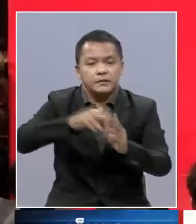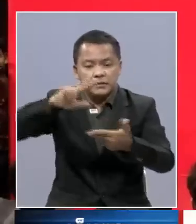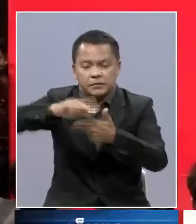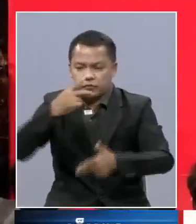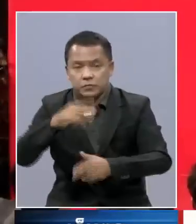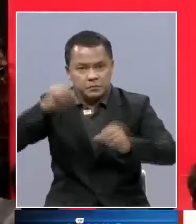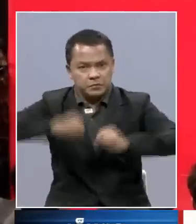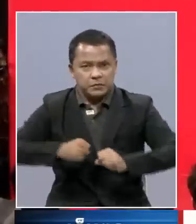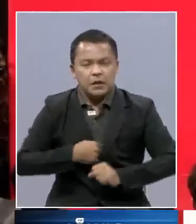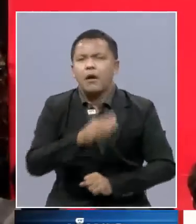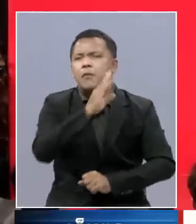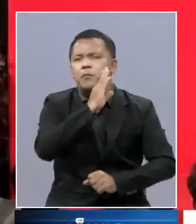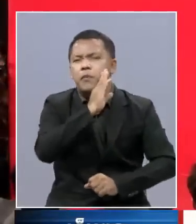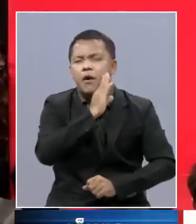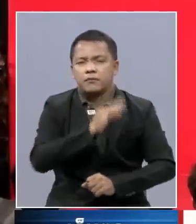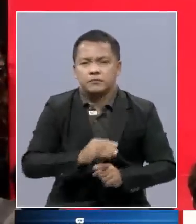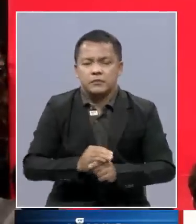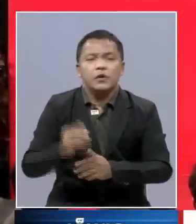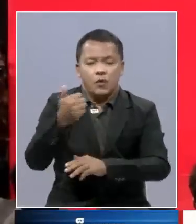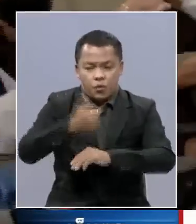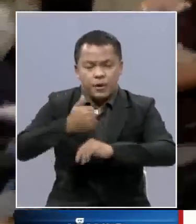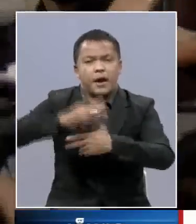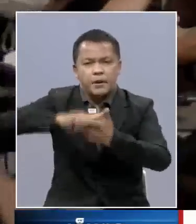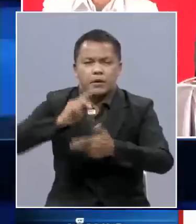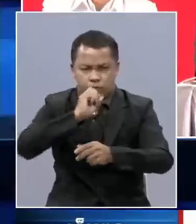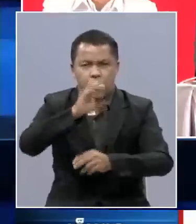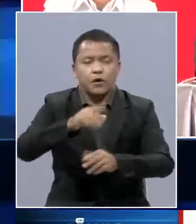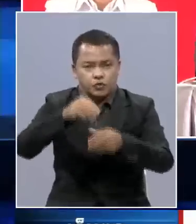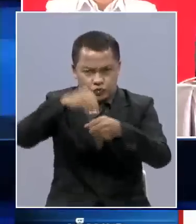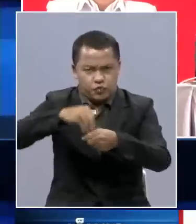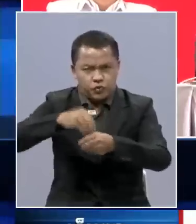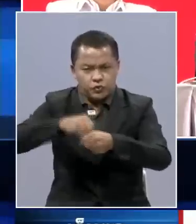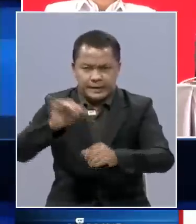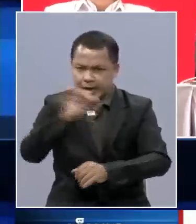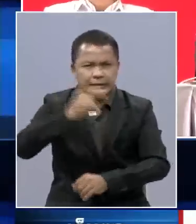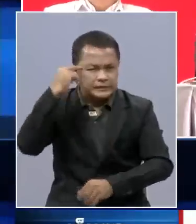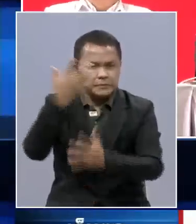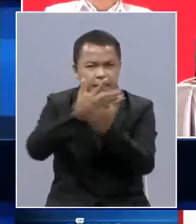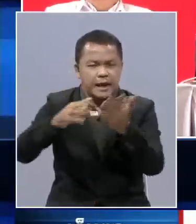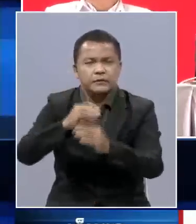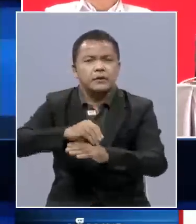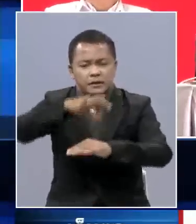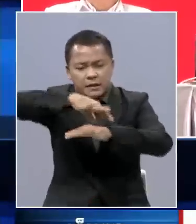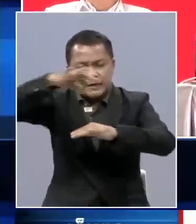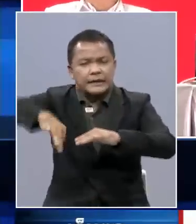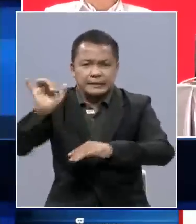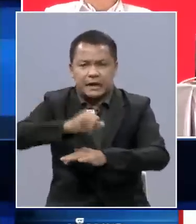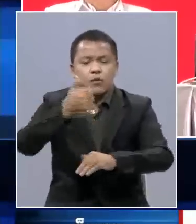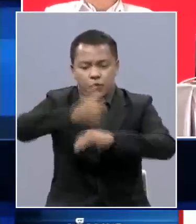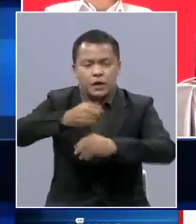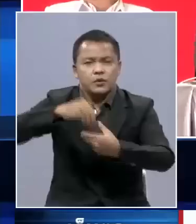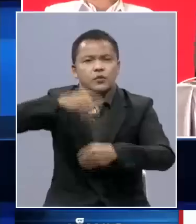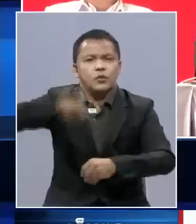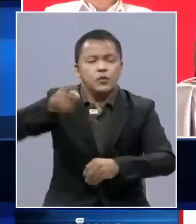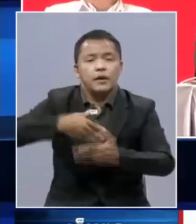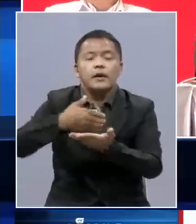นก็ยืนยันว่าอันนี้เป็นเฟกนิวลุงป้อมเองก็พูดชัดนะฮะเมื่อสักครู่ว่ายังไม่ได้คิดวางเมืองทางการเมืองยังเป็นหัวหน้าพักต่อไปพร้อม